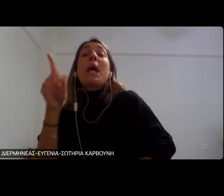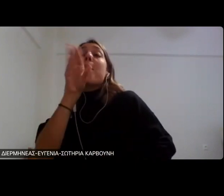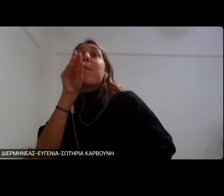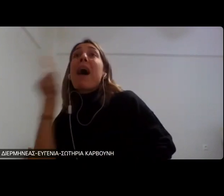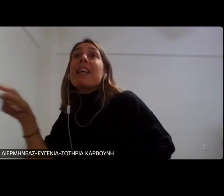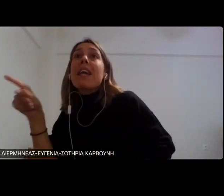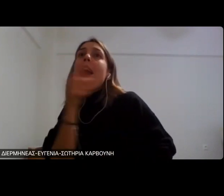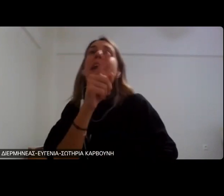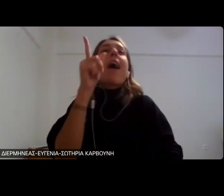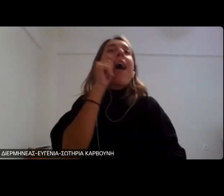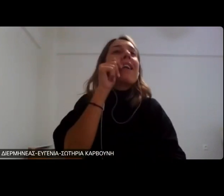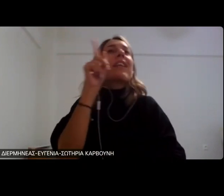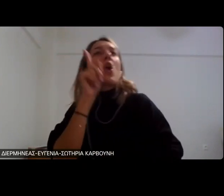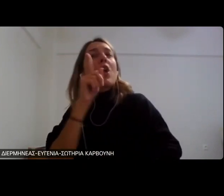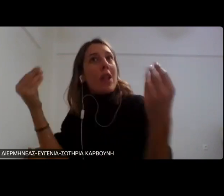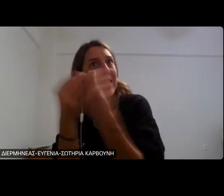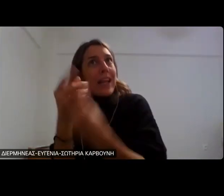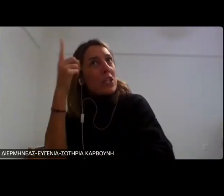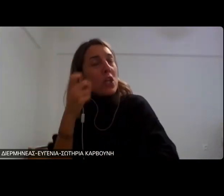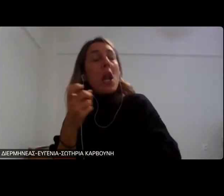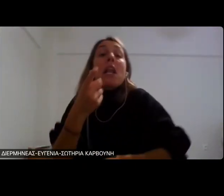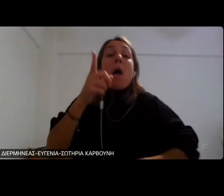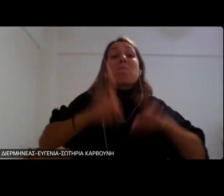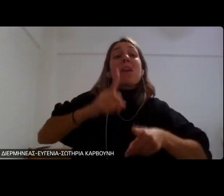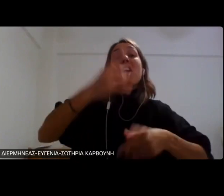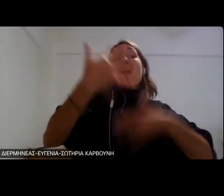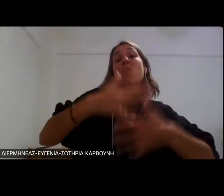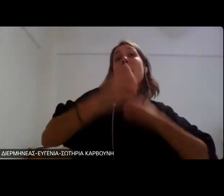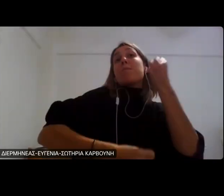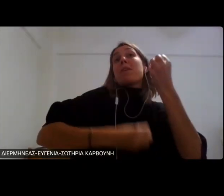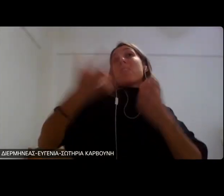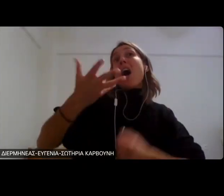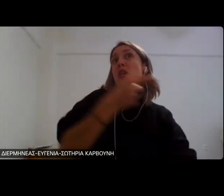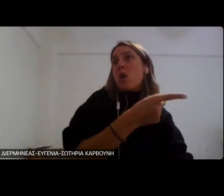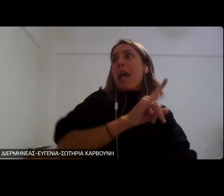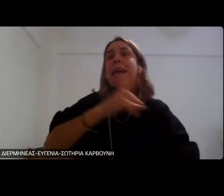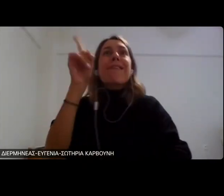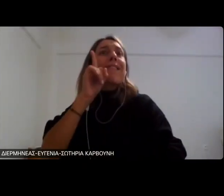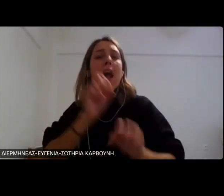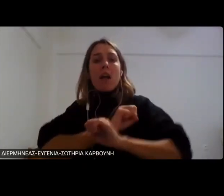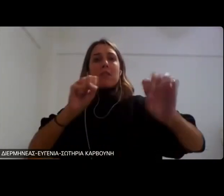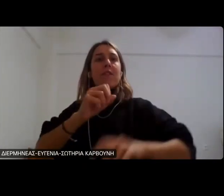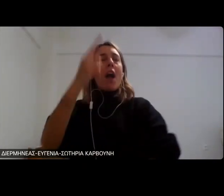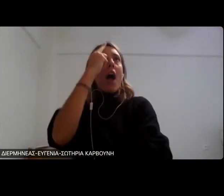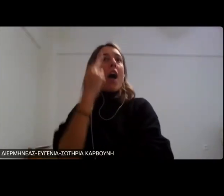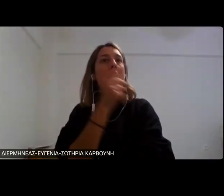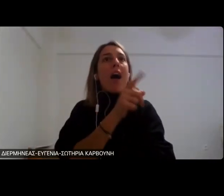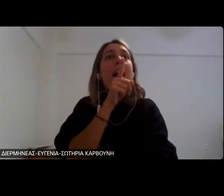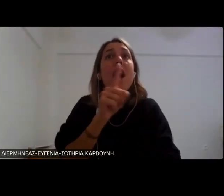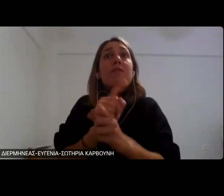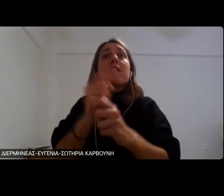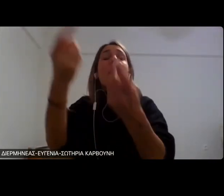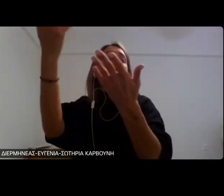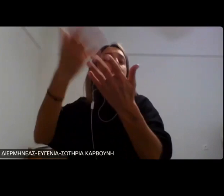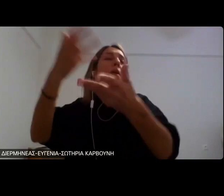μία 15χρονη ή με μία 12χρονη που θα χάσει την όρασή της ξαφνικά και θα πρέπει να χρησιμοποιήσει screen reader. Αυτό και με συγχωρείτε για την